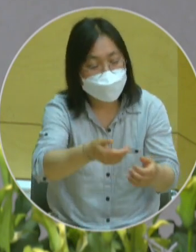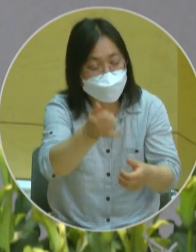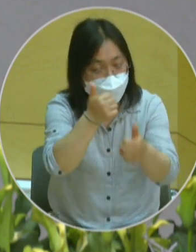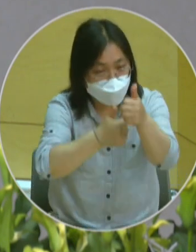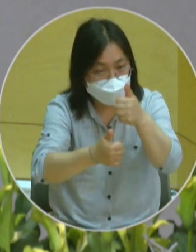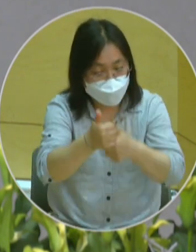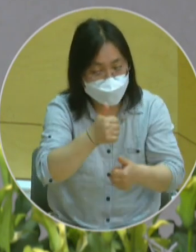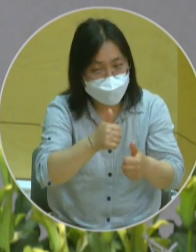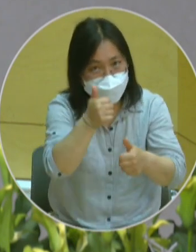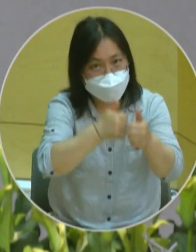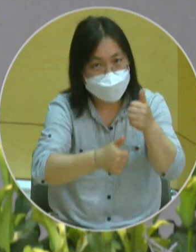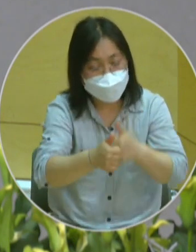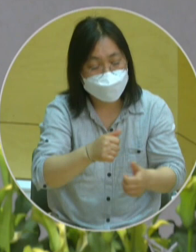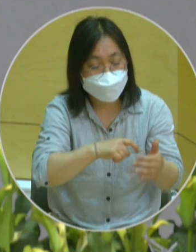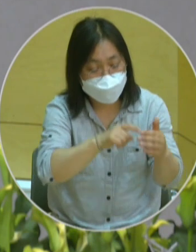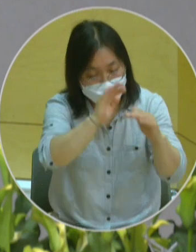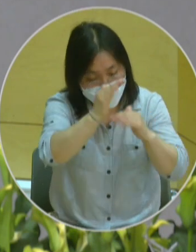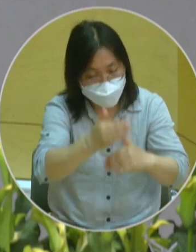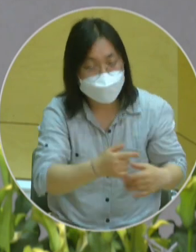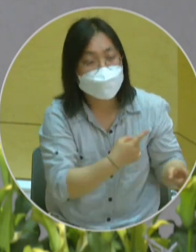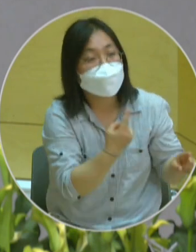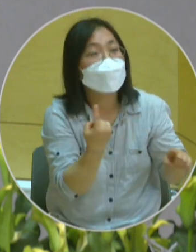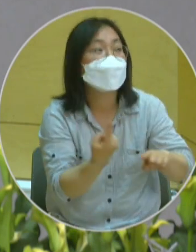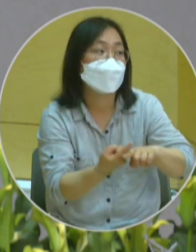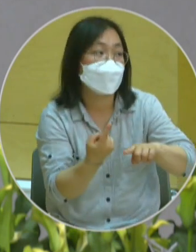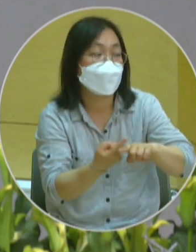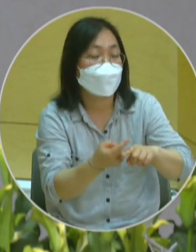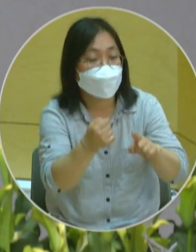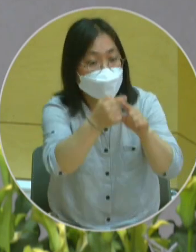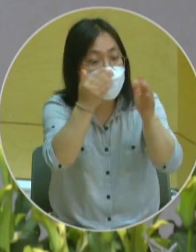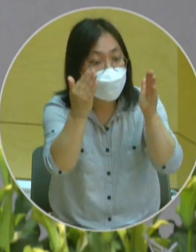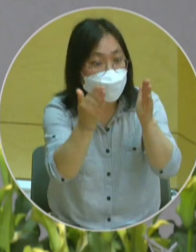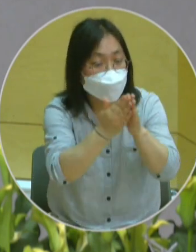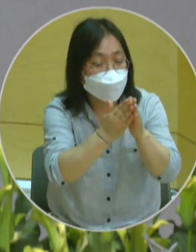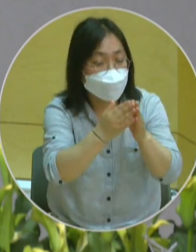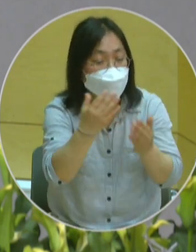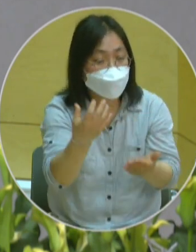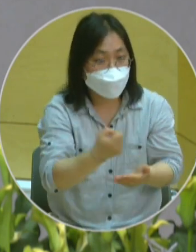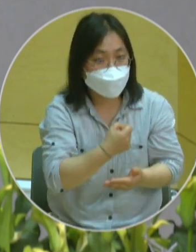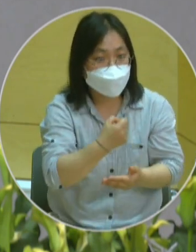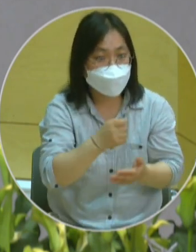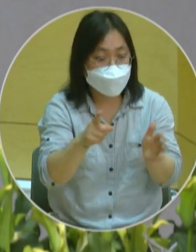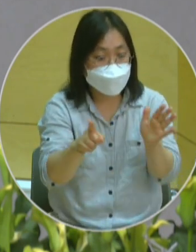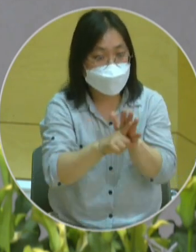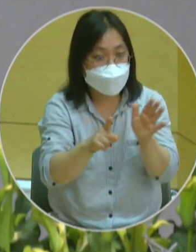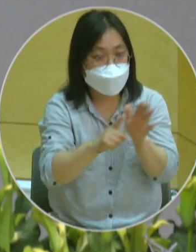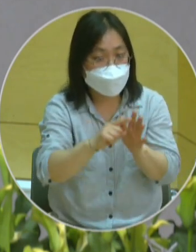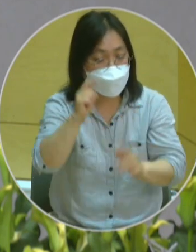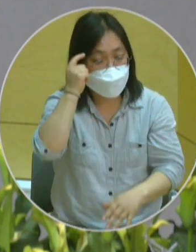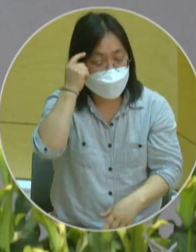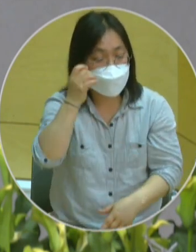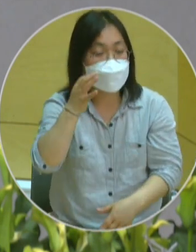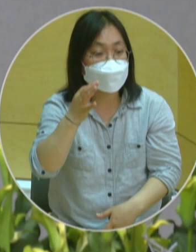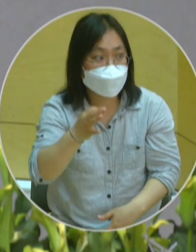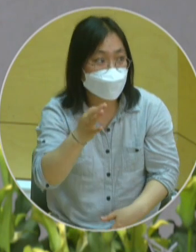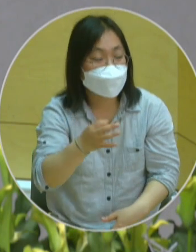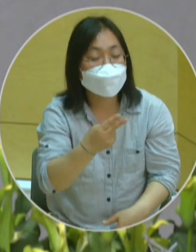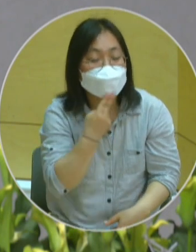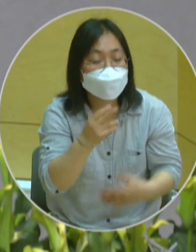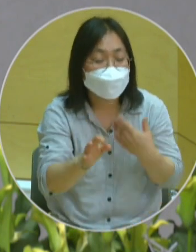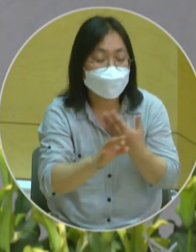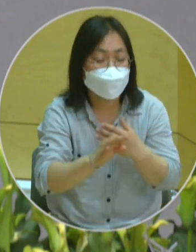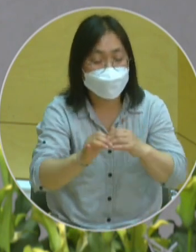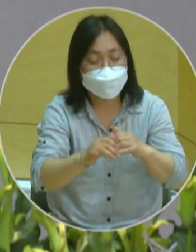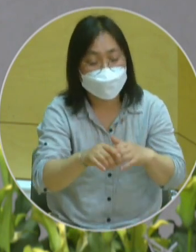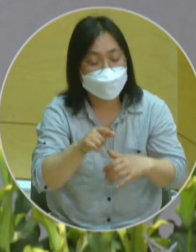이 우리나라 근대사에 교회와 교회가 가진 이 신앙의 가치관을 제외하고는 이 공동체가 이렇게까지 세워질 수가 없습니다.